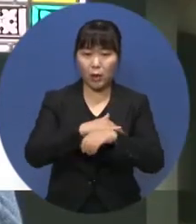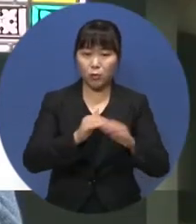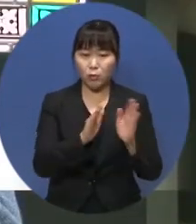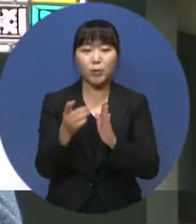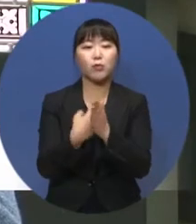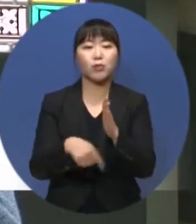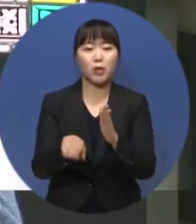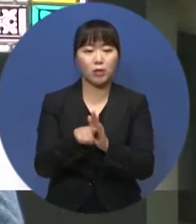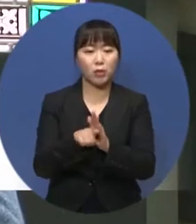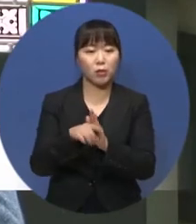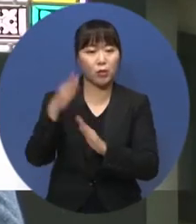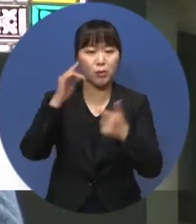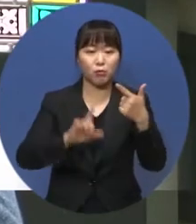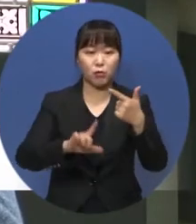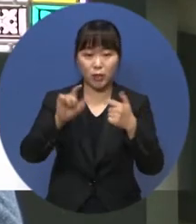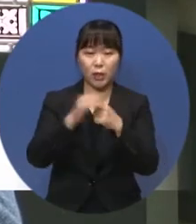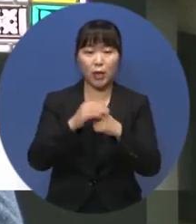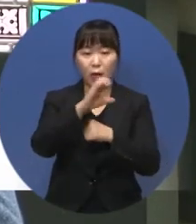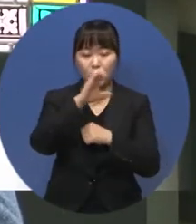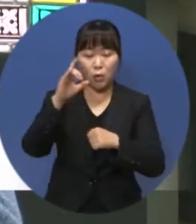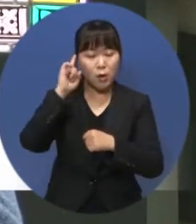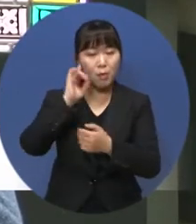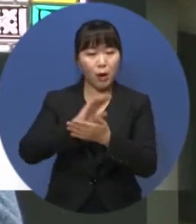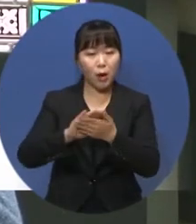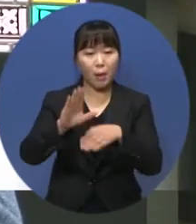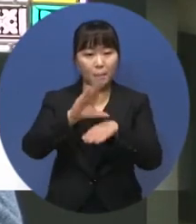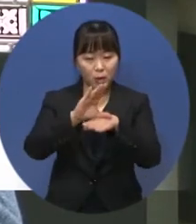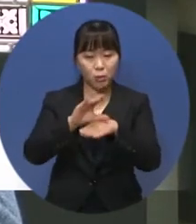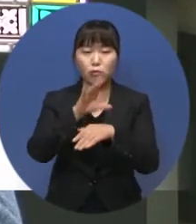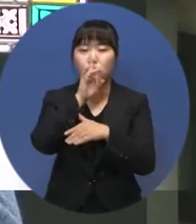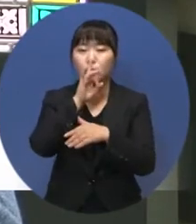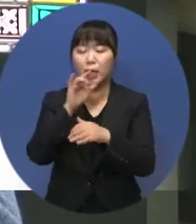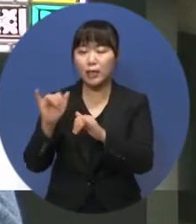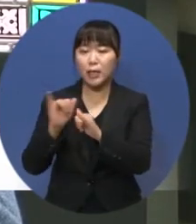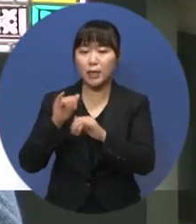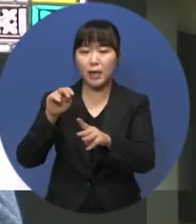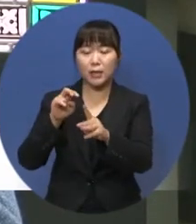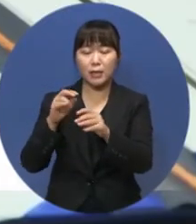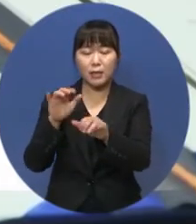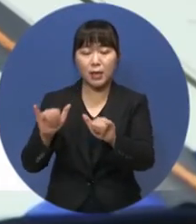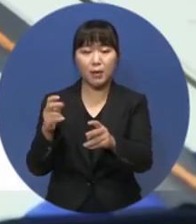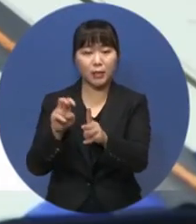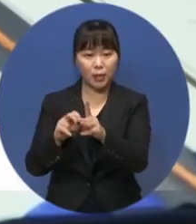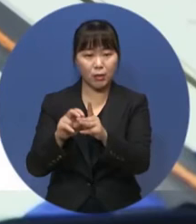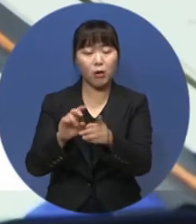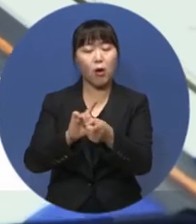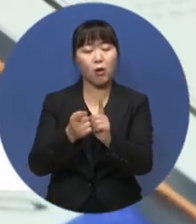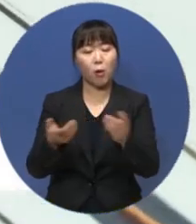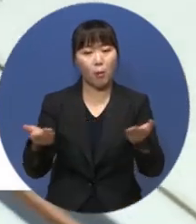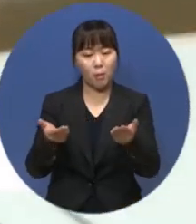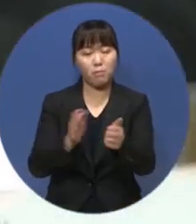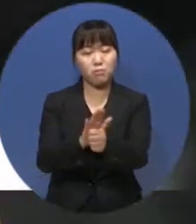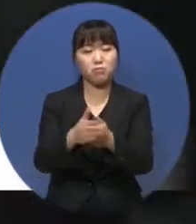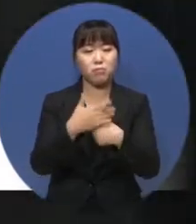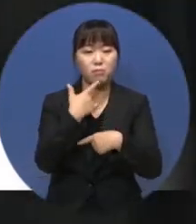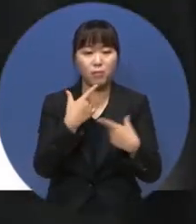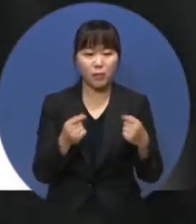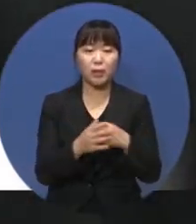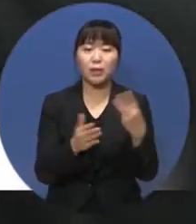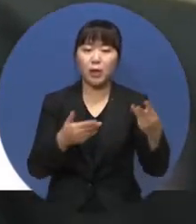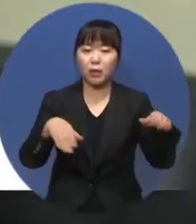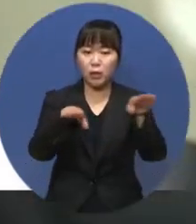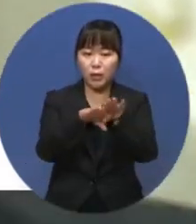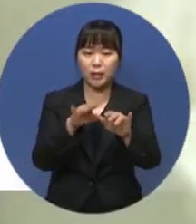6일 가톨릭평화방송과 중앙자살예방센터와 업무 협약을 체결했습니다. 이들 세개 기관은 자살 예방을